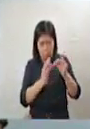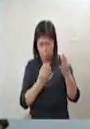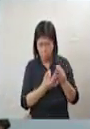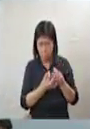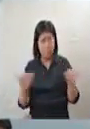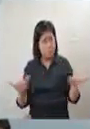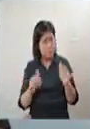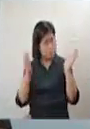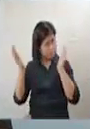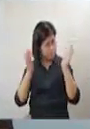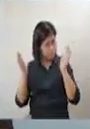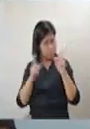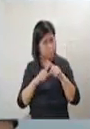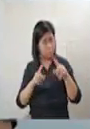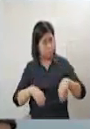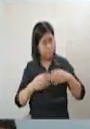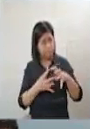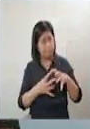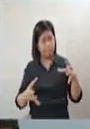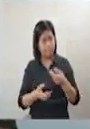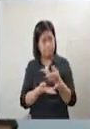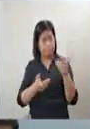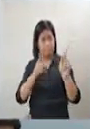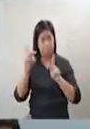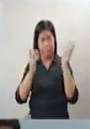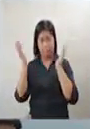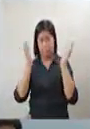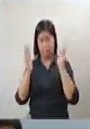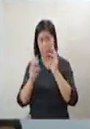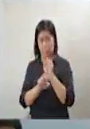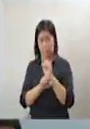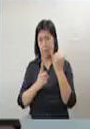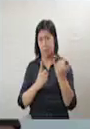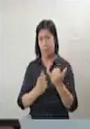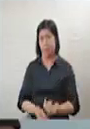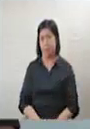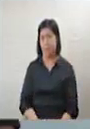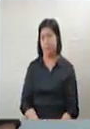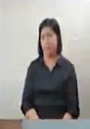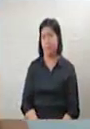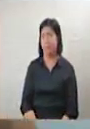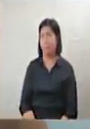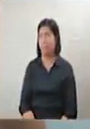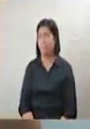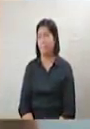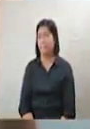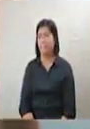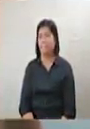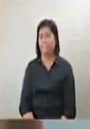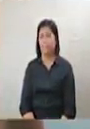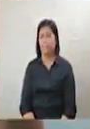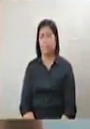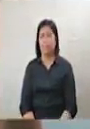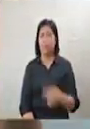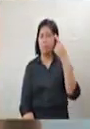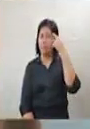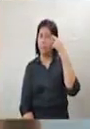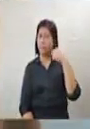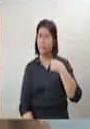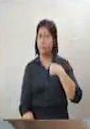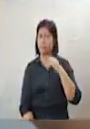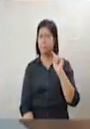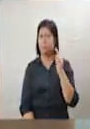yung dumaraming bilang ng mga lalaki na nag-aalaga na rin ng bata at lipunan, ikwenta natin sa gross